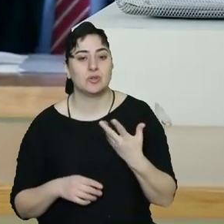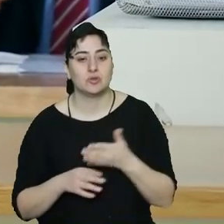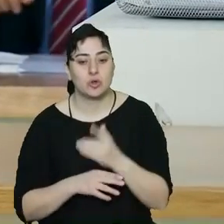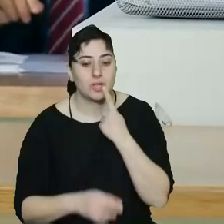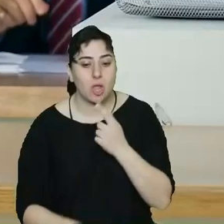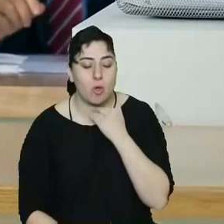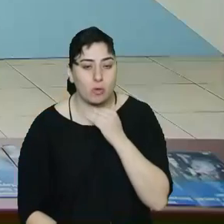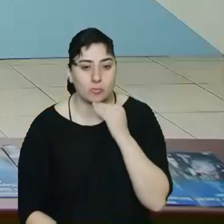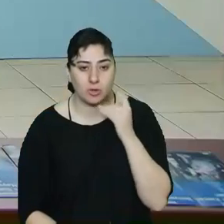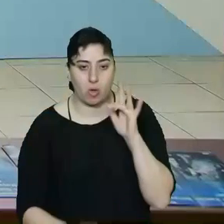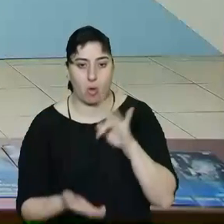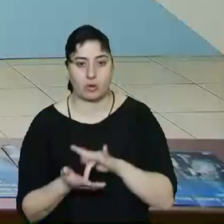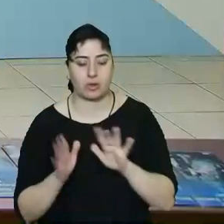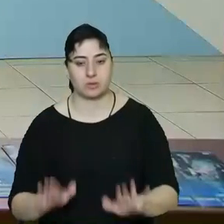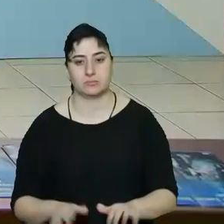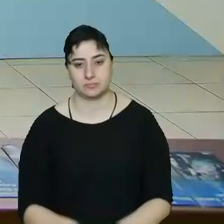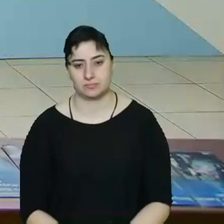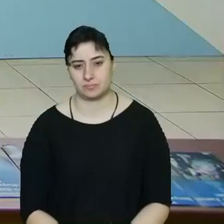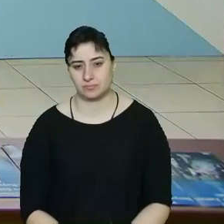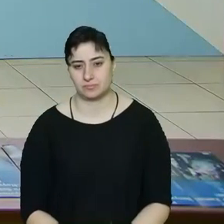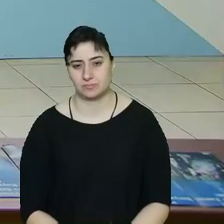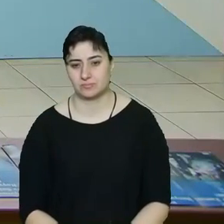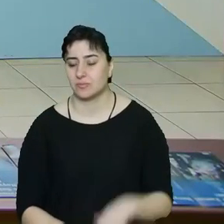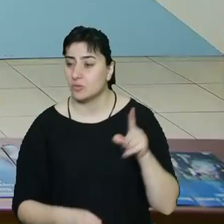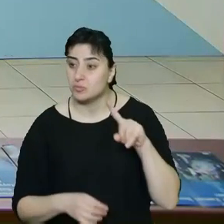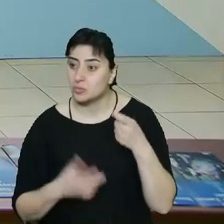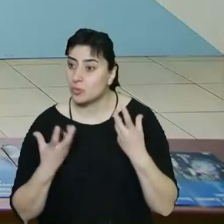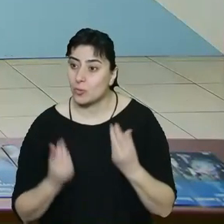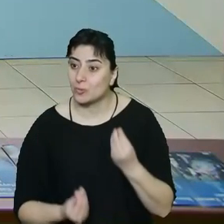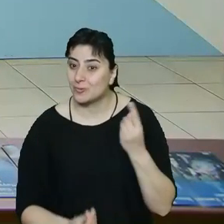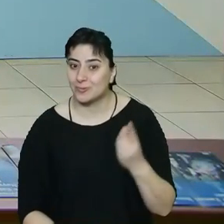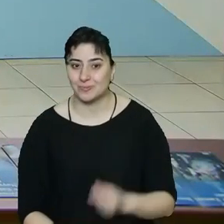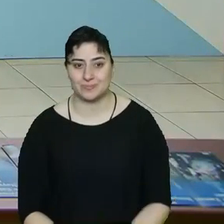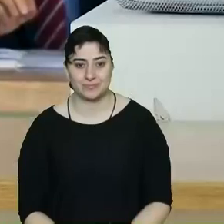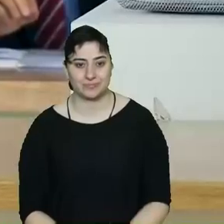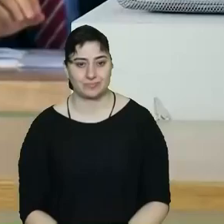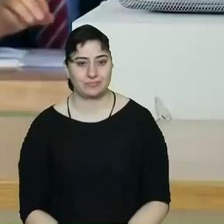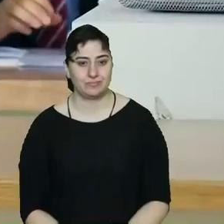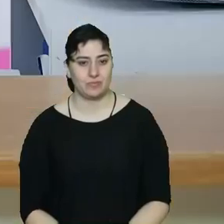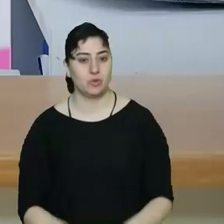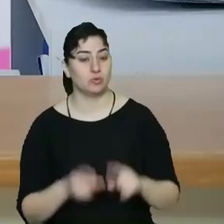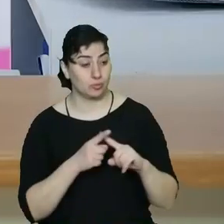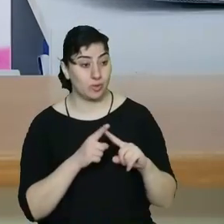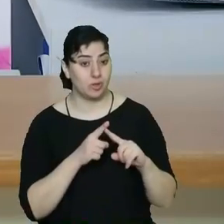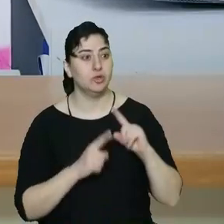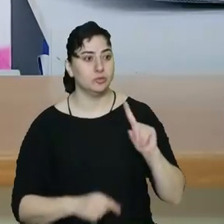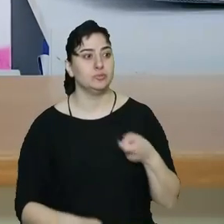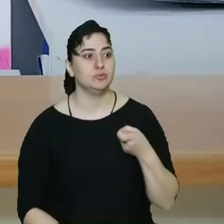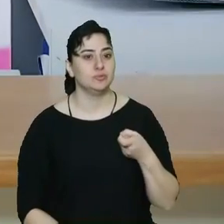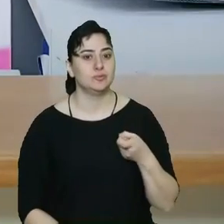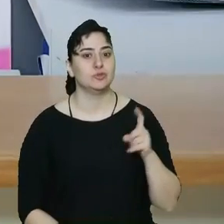de doğru diyebilmeli. Hayatım, baksana. Buldu galiba Nurhan bilmeceyi. Tuğba,